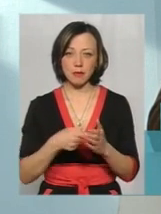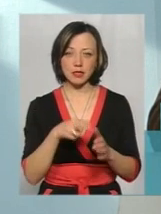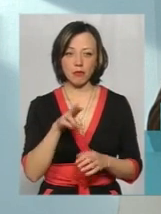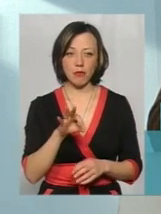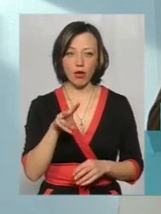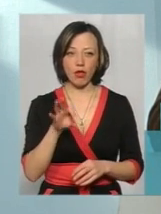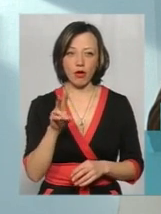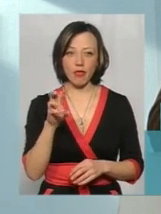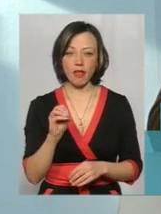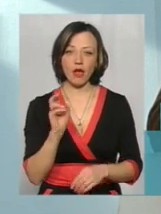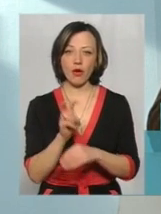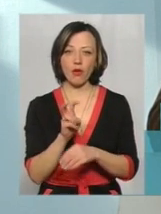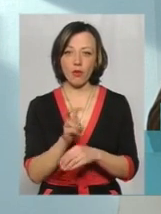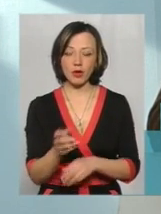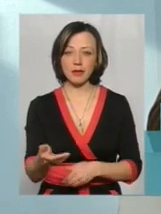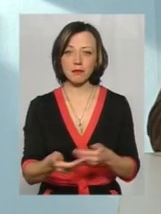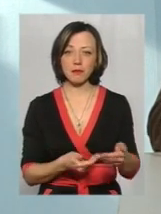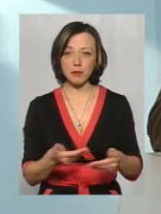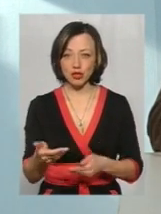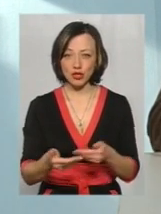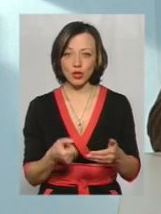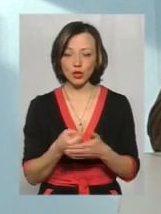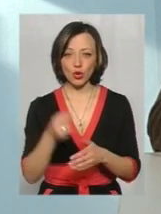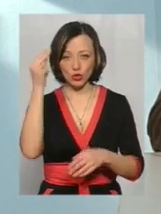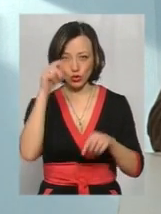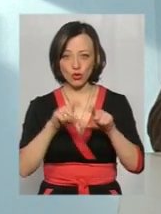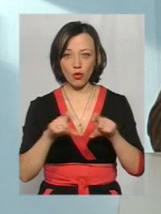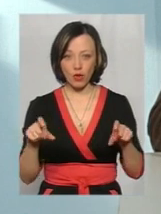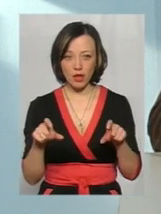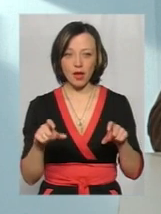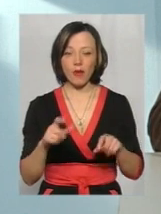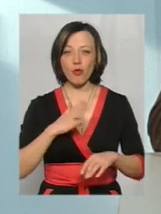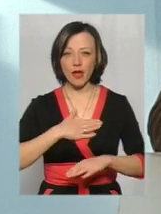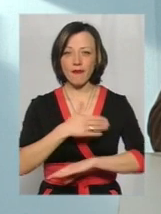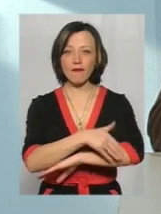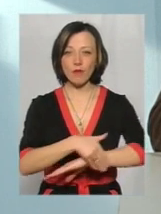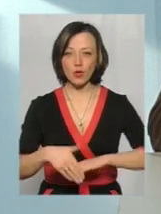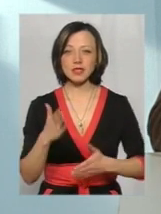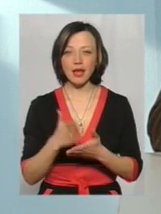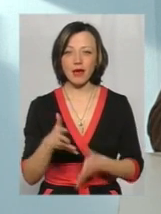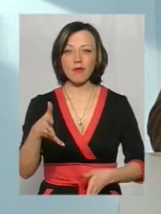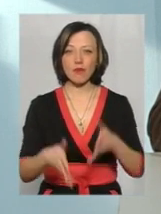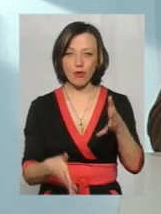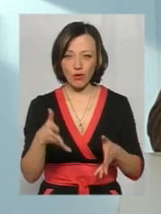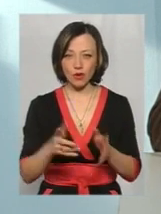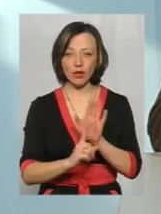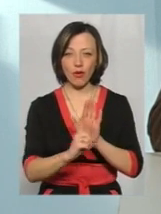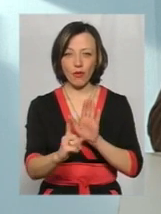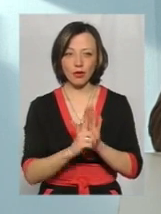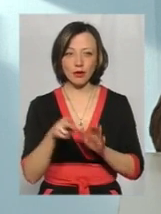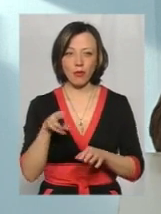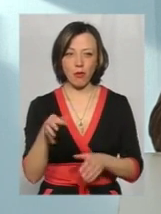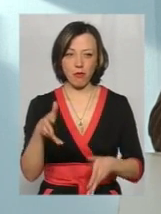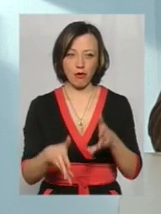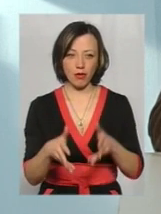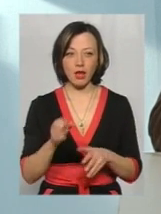Полонному і ходить пішки до школи. І повірте, по моїй вулиці також є болото, і вона ходить по болоті.